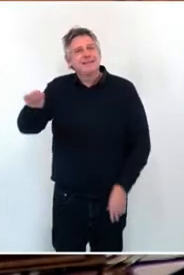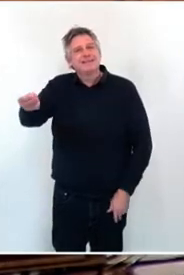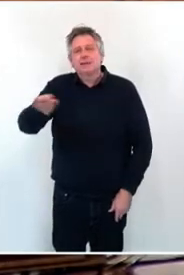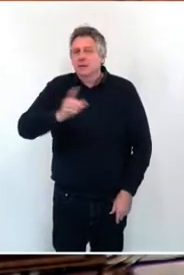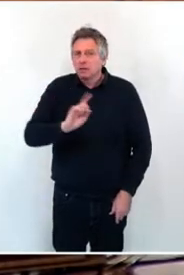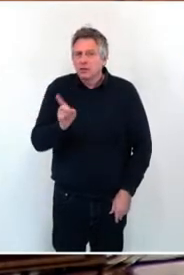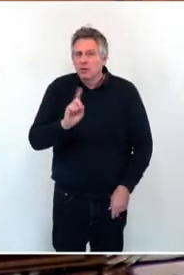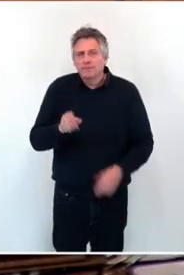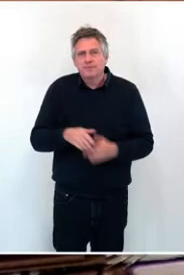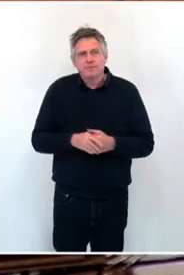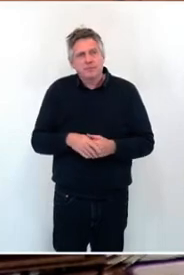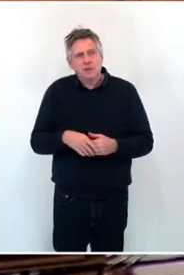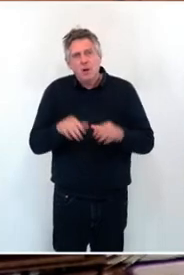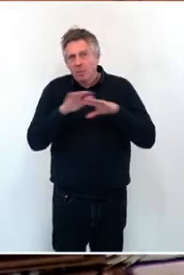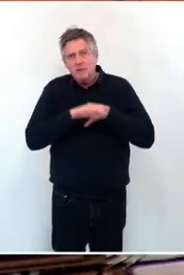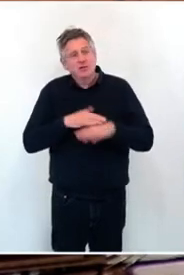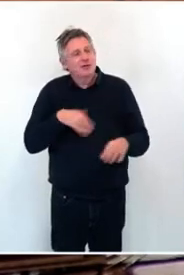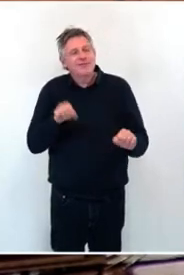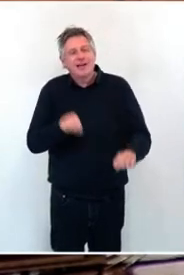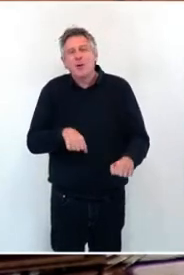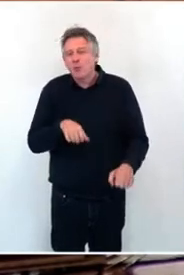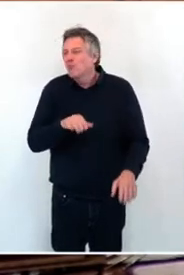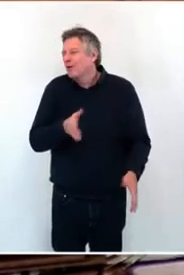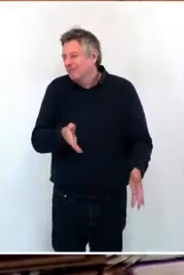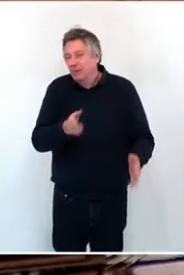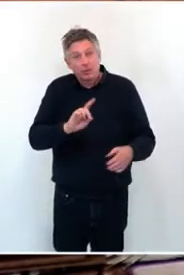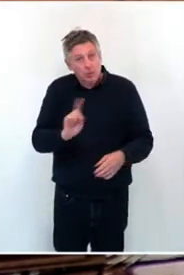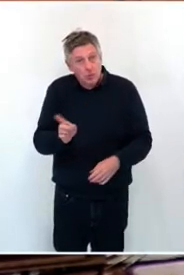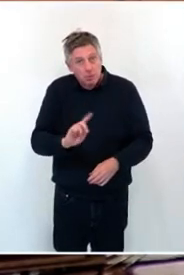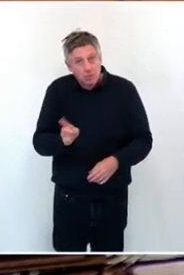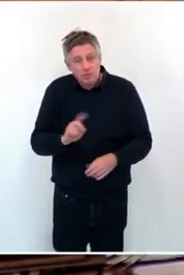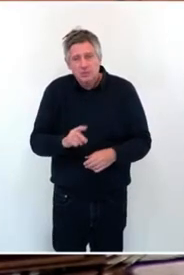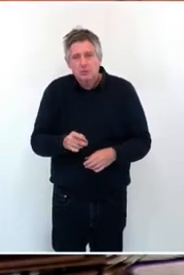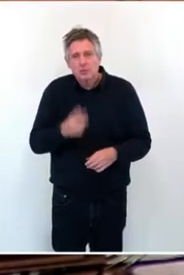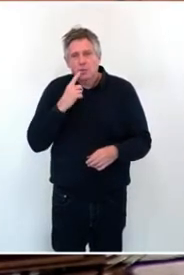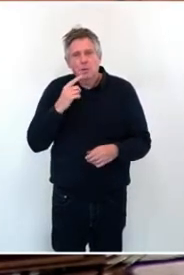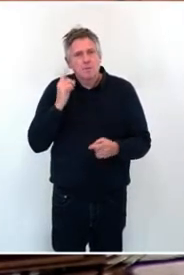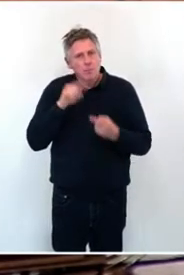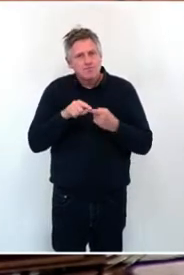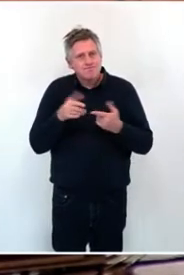plus que nous ne cautionnons l'opacité. Pour ces raisons, nous nous abstiendrons.